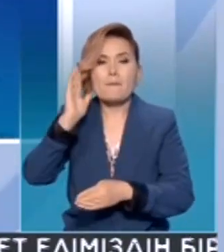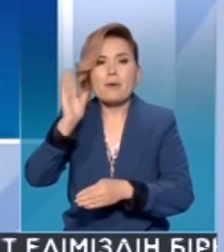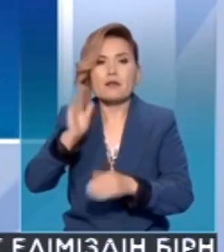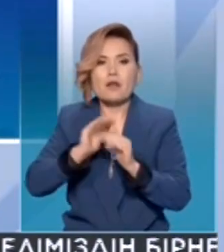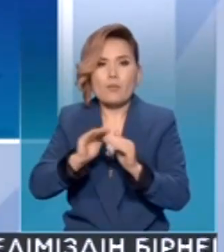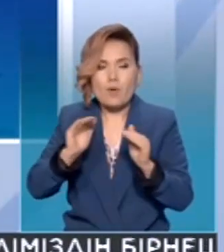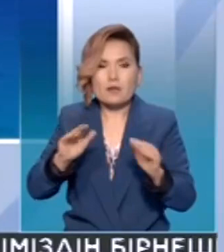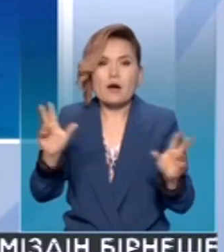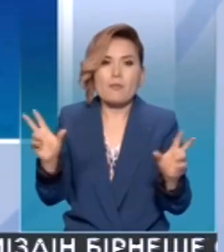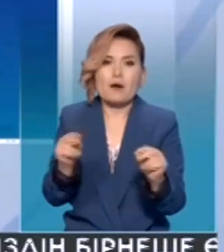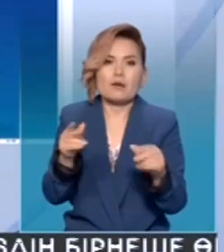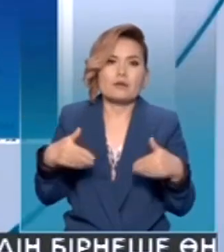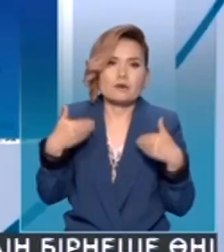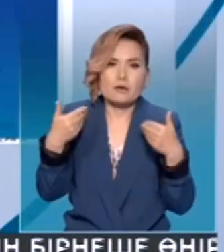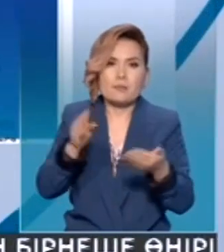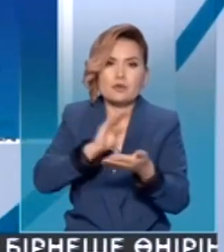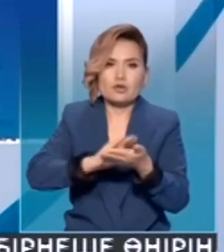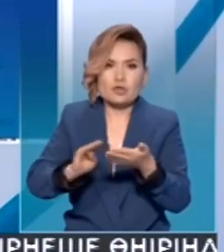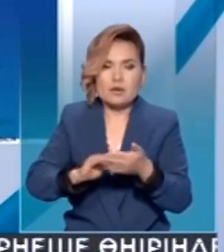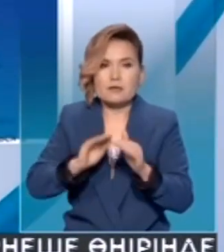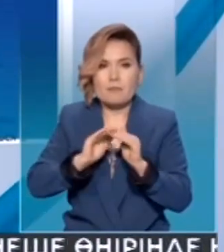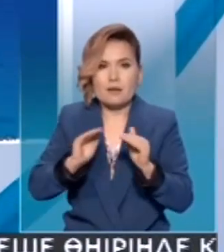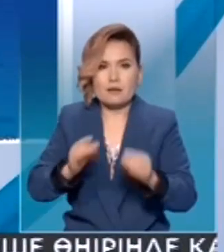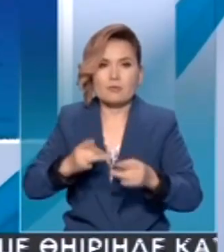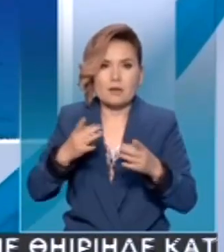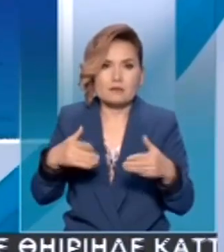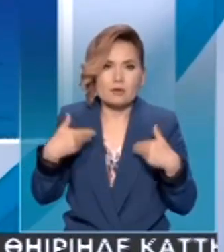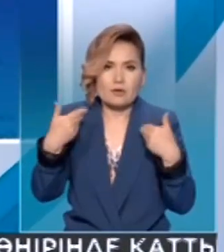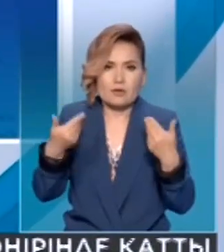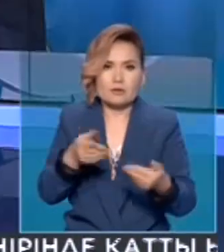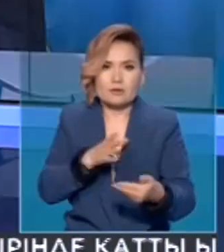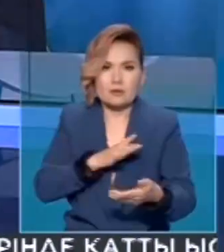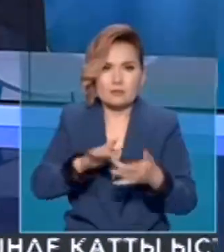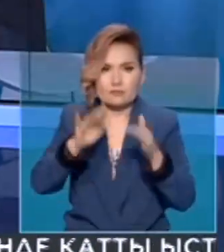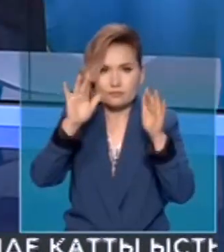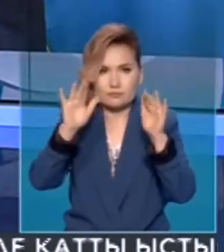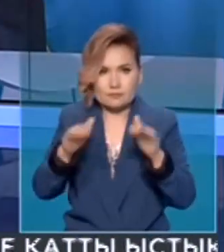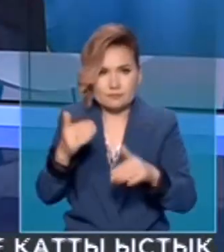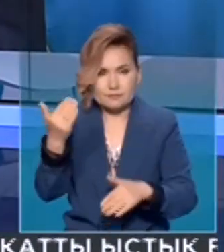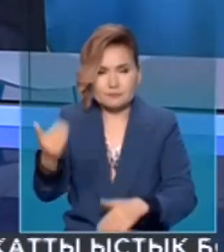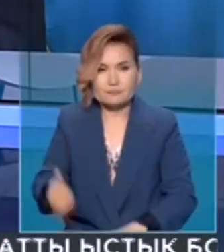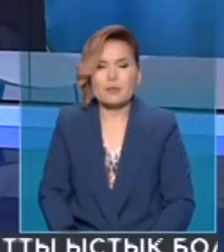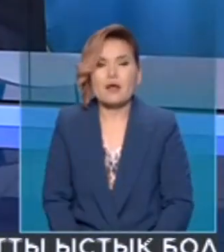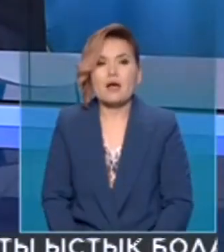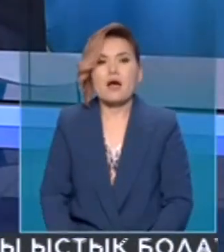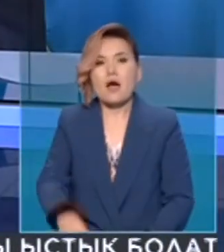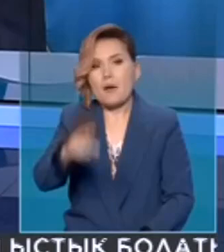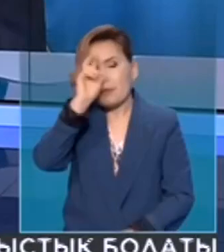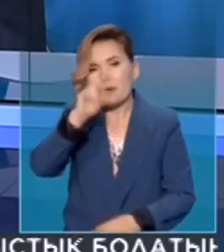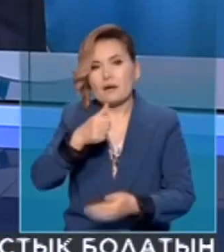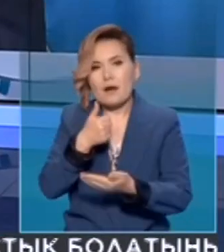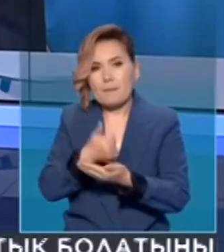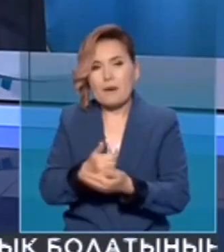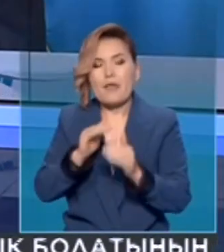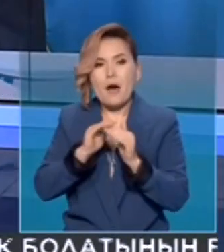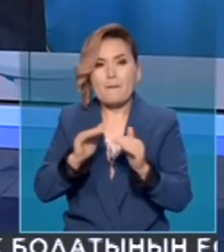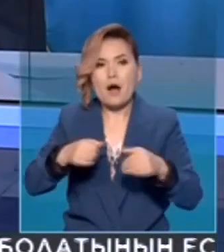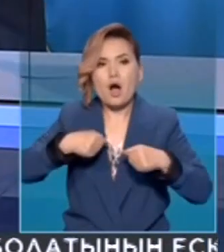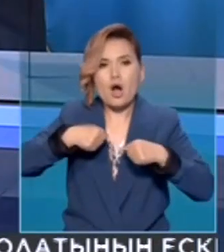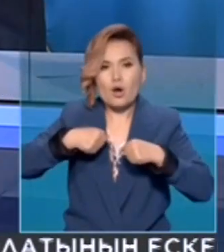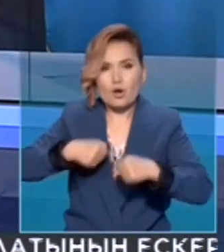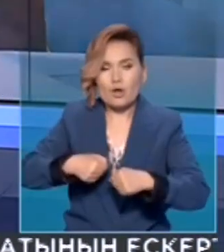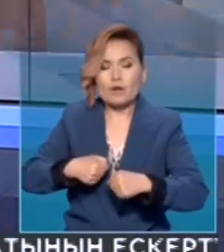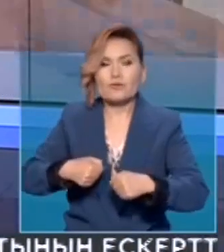баянды болсын деп жазды. Сонымен қатар мемлекет басшысы бала құқықтары